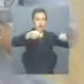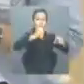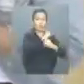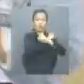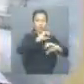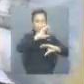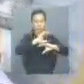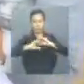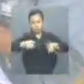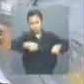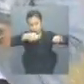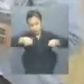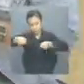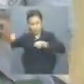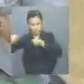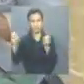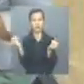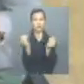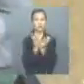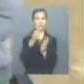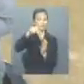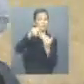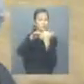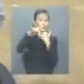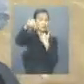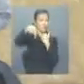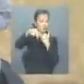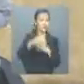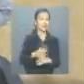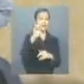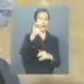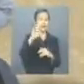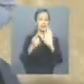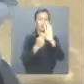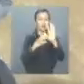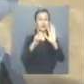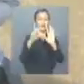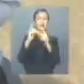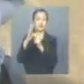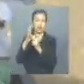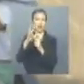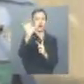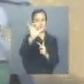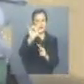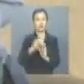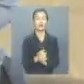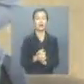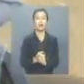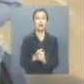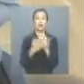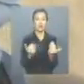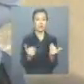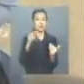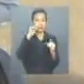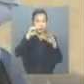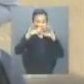ายังพื้นที่ถนนรัชดาภิเษกแห่งนี้รวมถึงพื้นที่ลาดพร้าวและเขตจตุจักรนะคะจากระดับน้ำที่ลดลงวันนี้เข้าสู่วัน